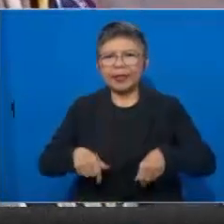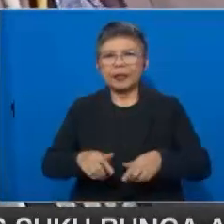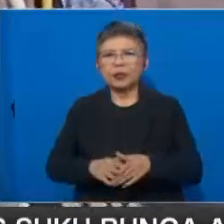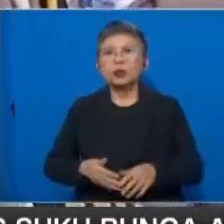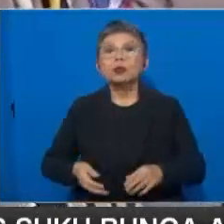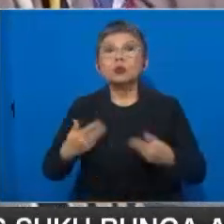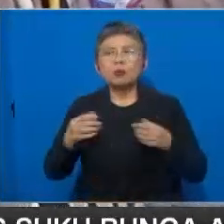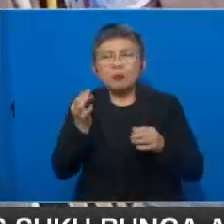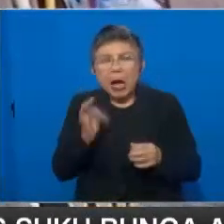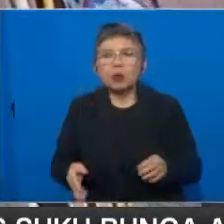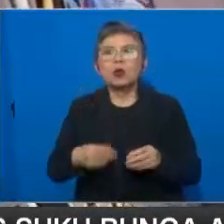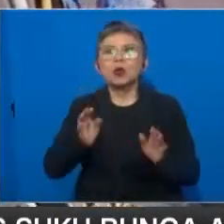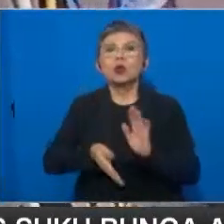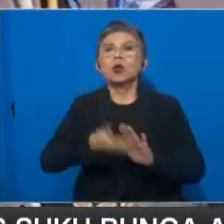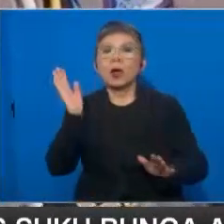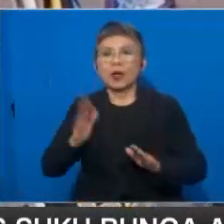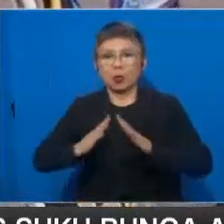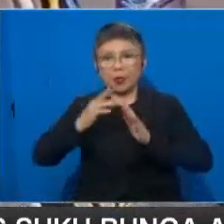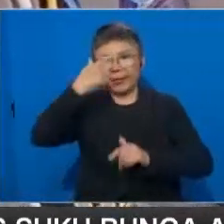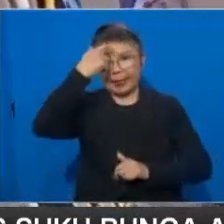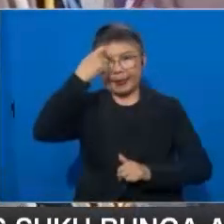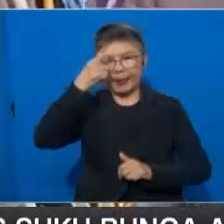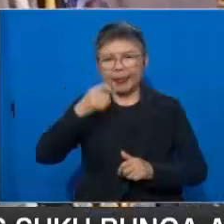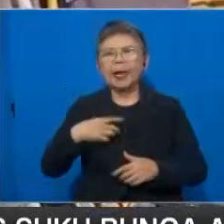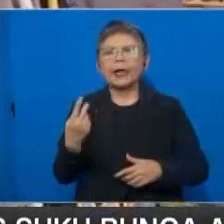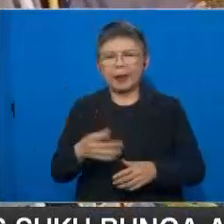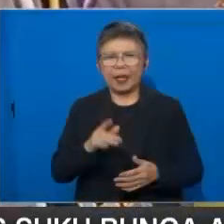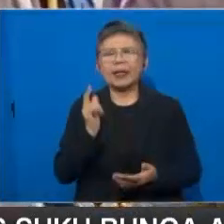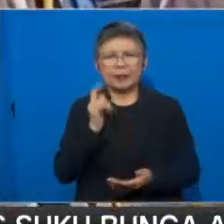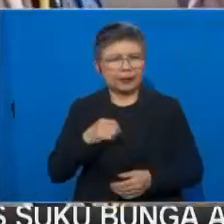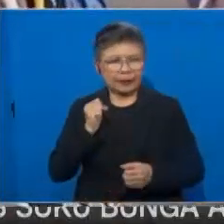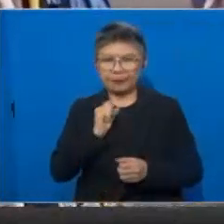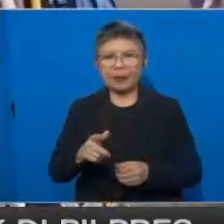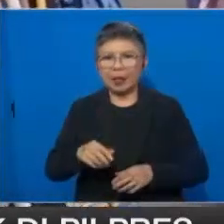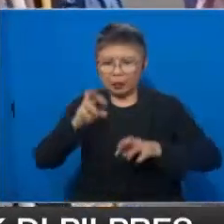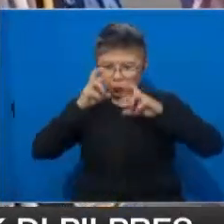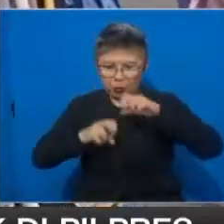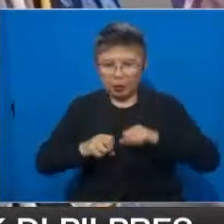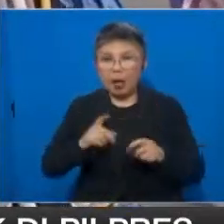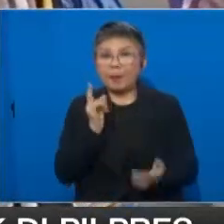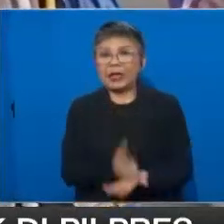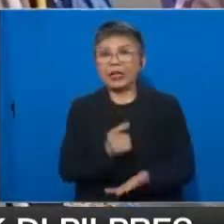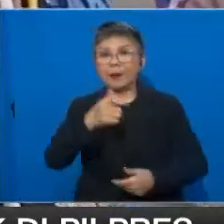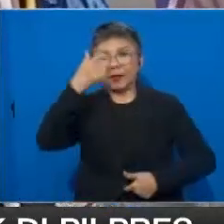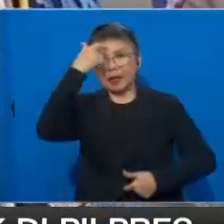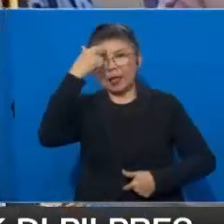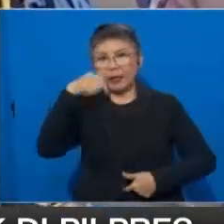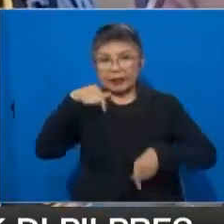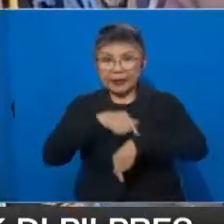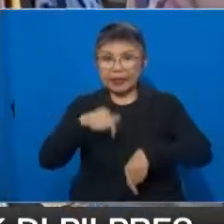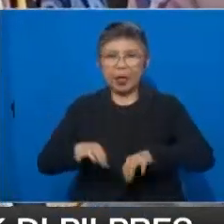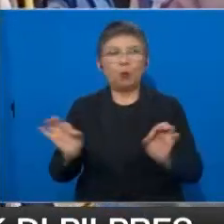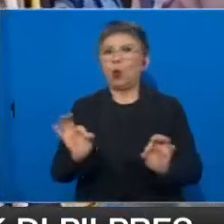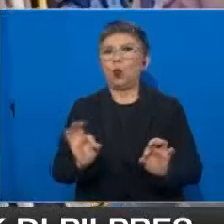rumah sakit dan akan segera dilakukan pemeriksaan. Belum ada penetapan tersangka ya, Pak? Untuk penetapan tersangka